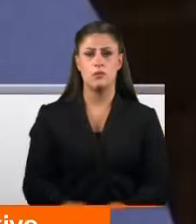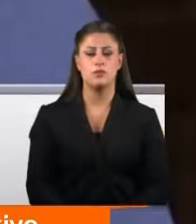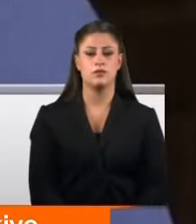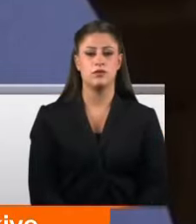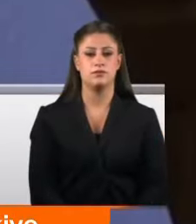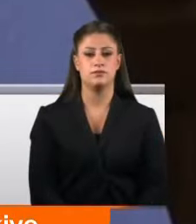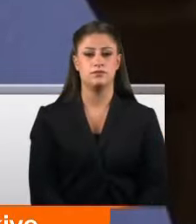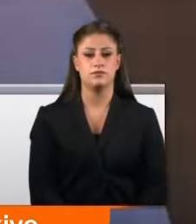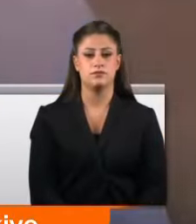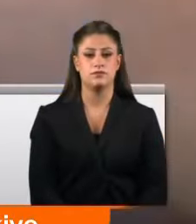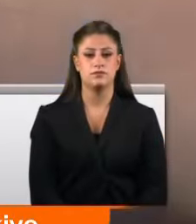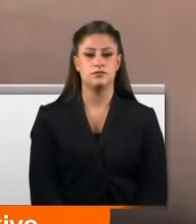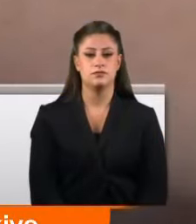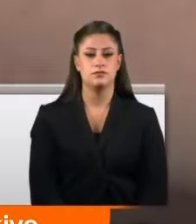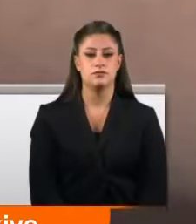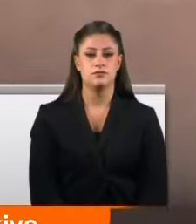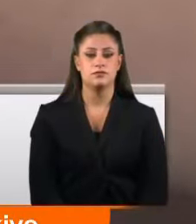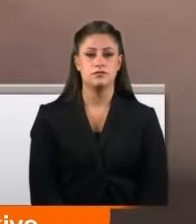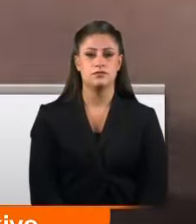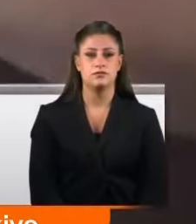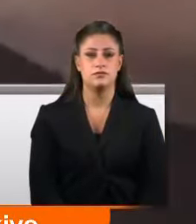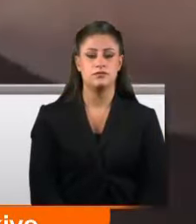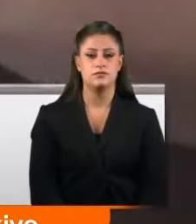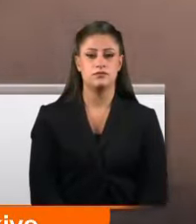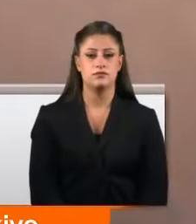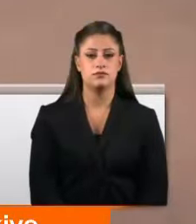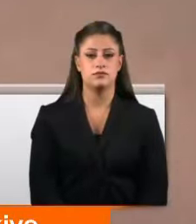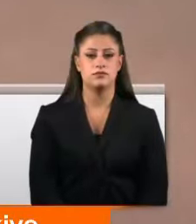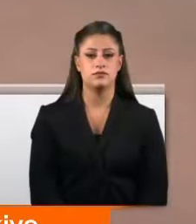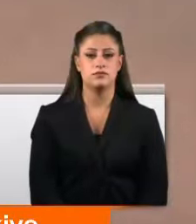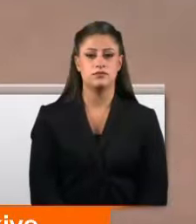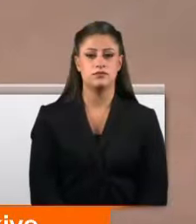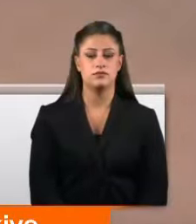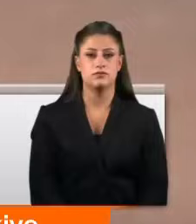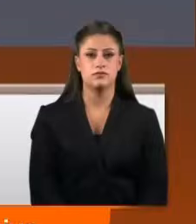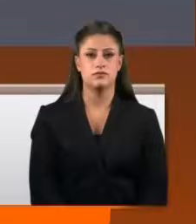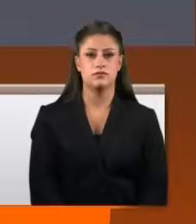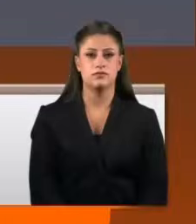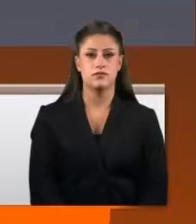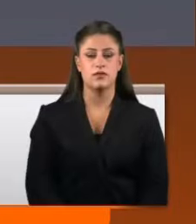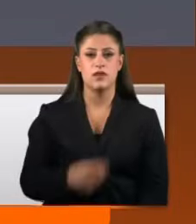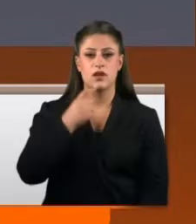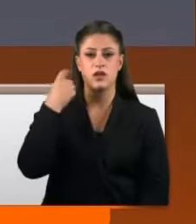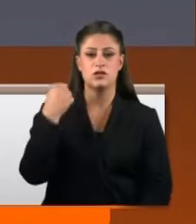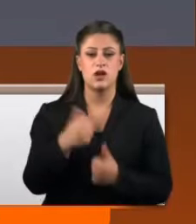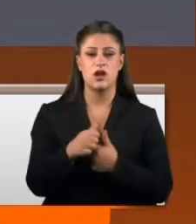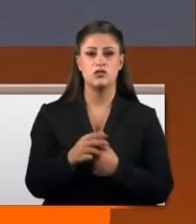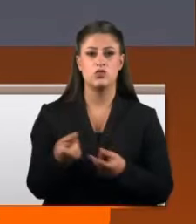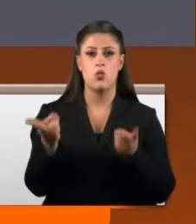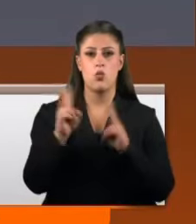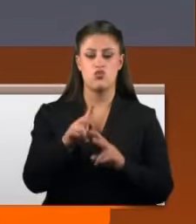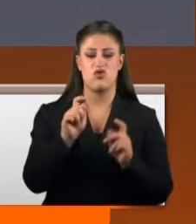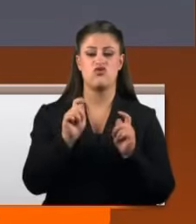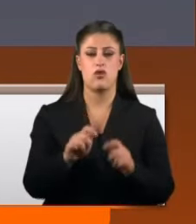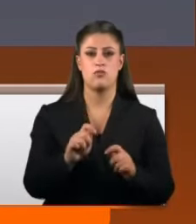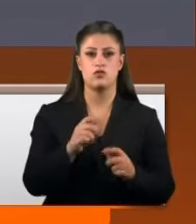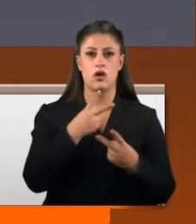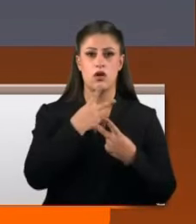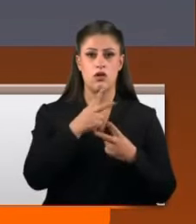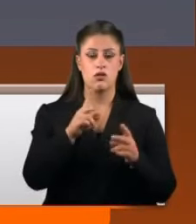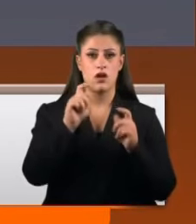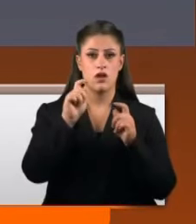katli vacip olmuştur. Ben şu an yaşamıyorum. Onlar da yaşamayacaktır. Eski eşini öldüreceğini açık açık itiraf